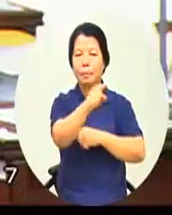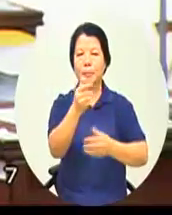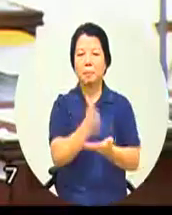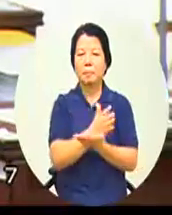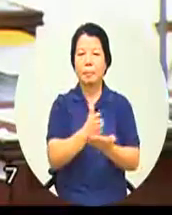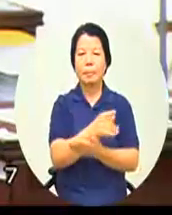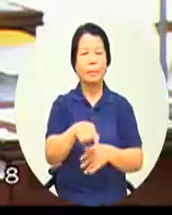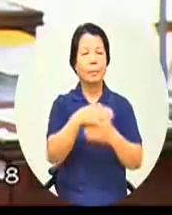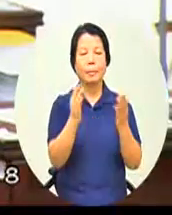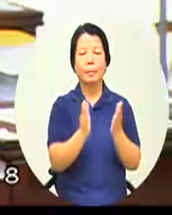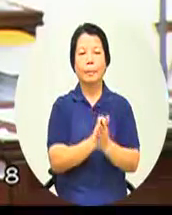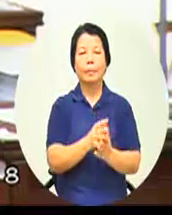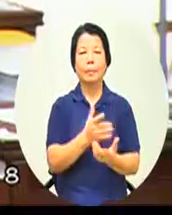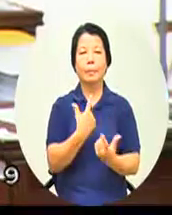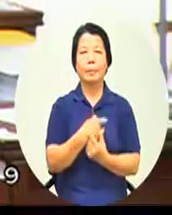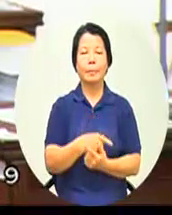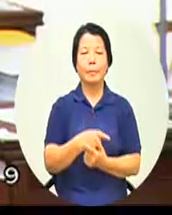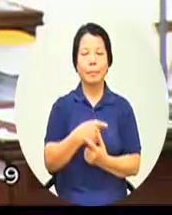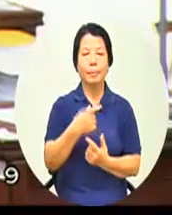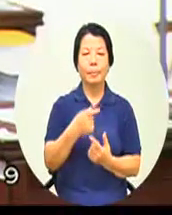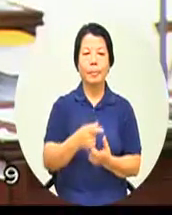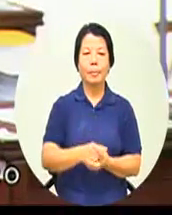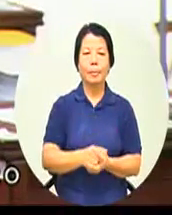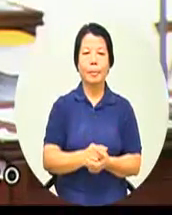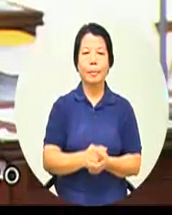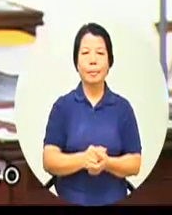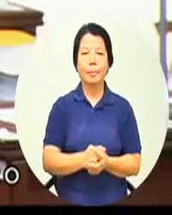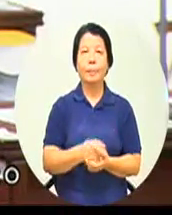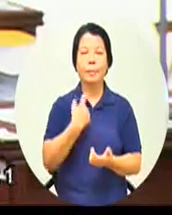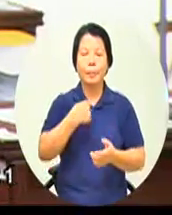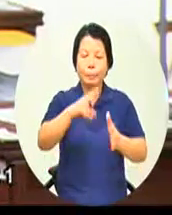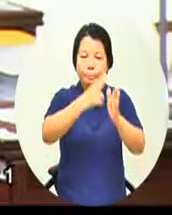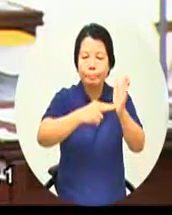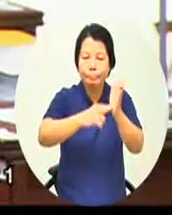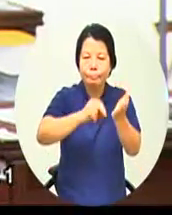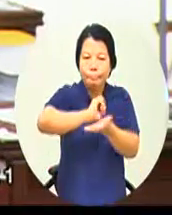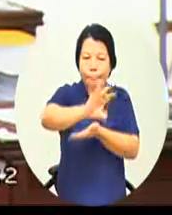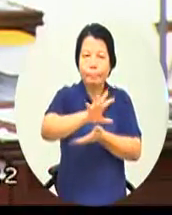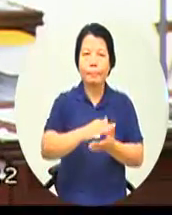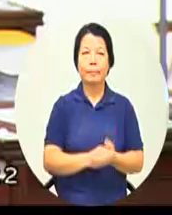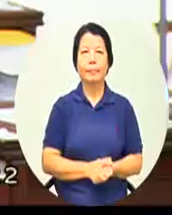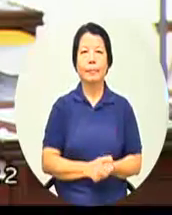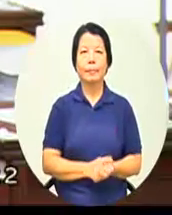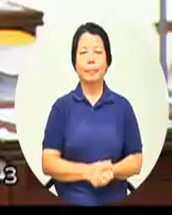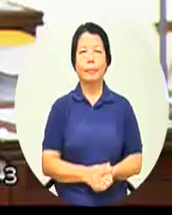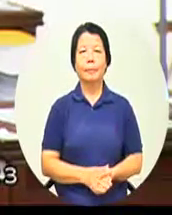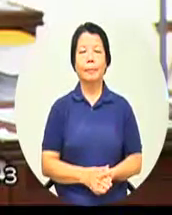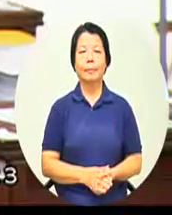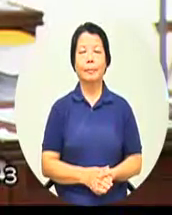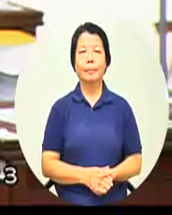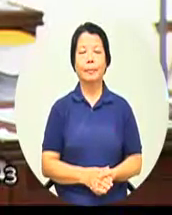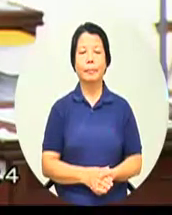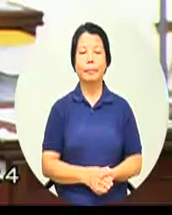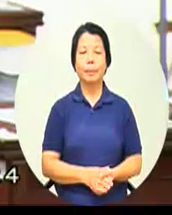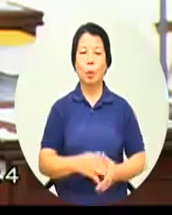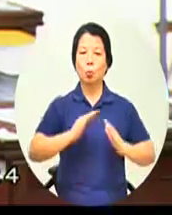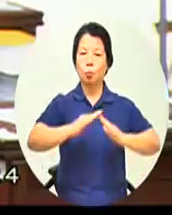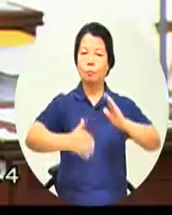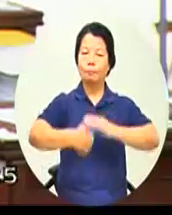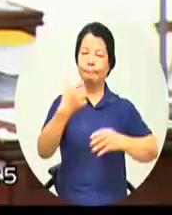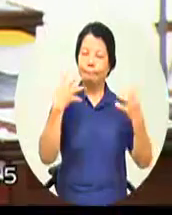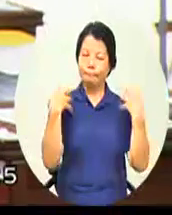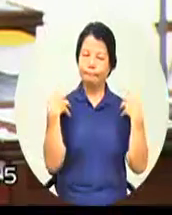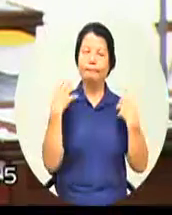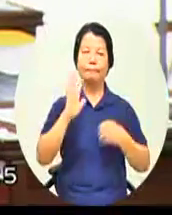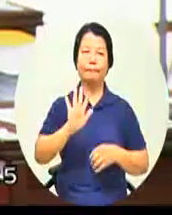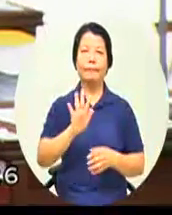正面的这个反驳，这是做个新闻局局长啊，应该有的肩膀跟担当啊，哦啊，所以你分析